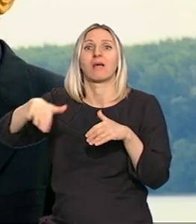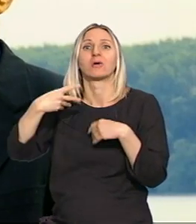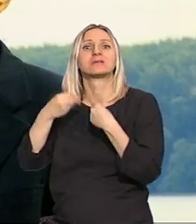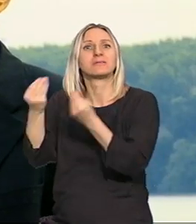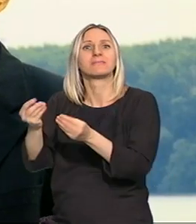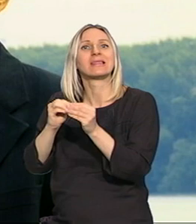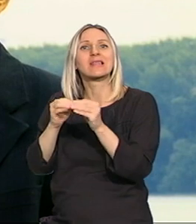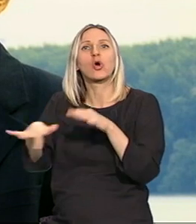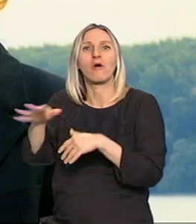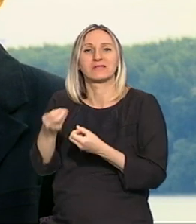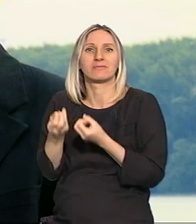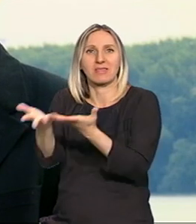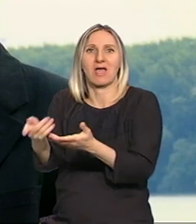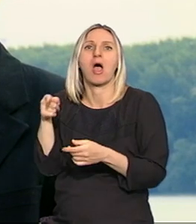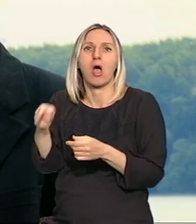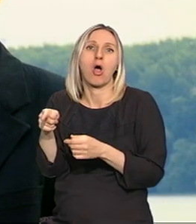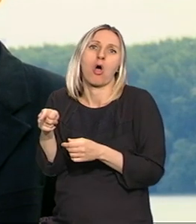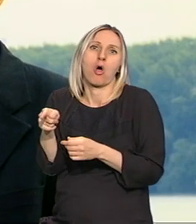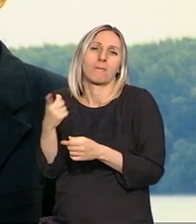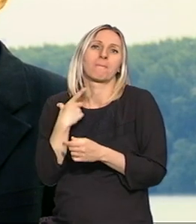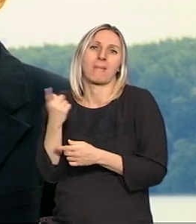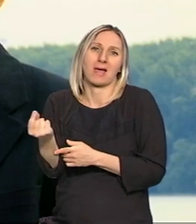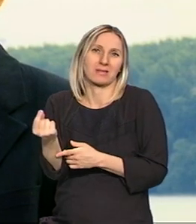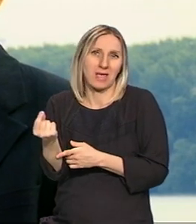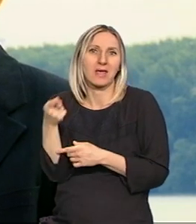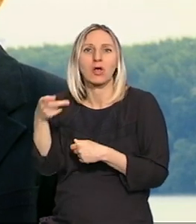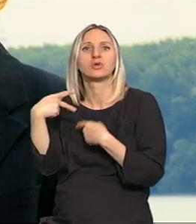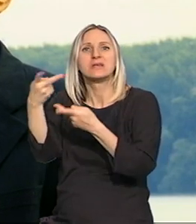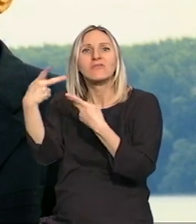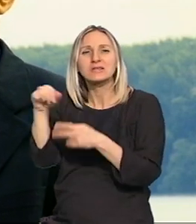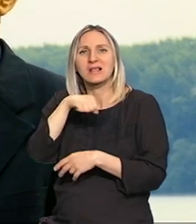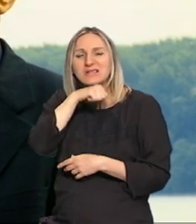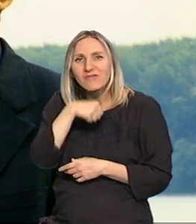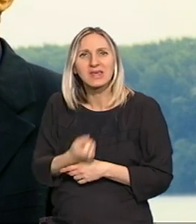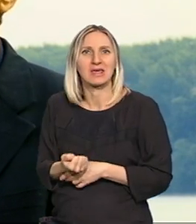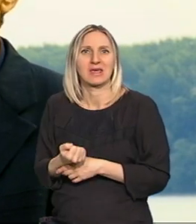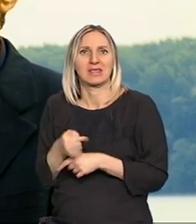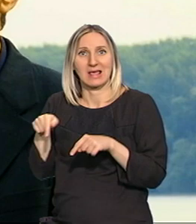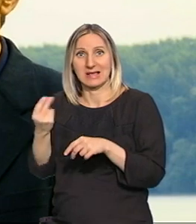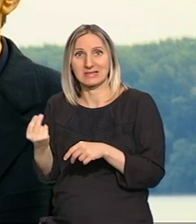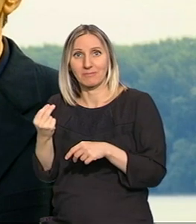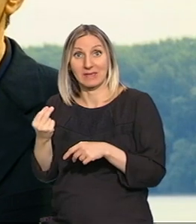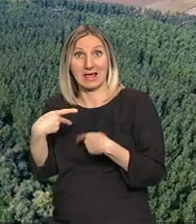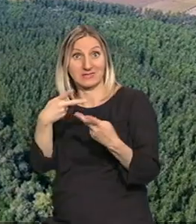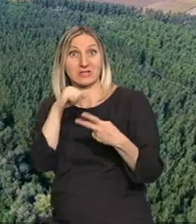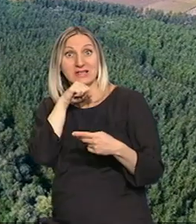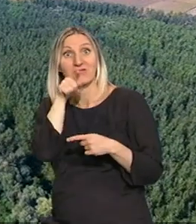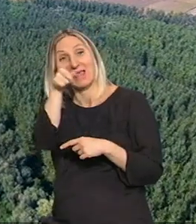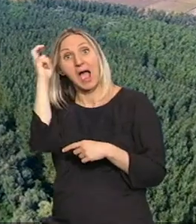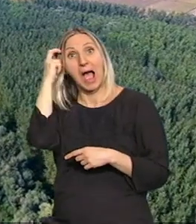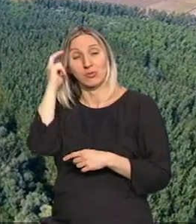kalauzima, trgovcima koji su kao njegovi partneri izvozili svinje iz Srbije u Austriju.